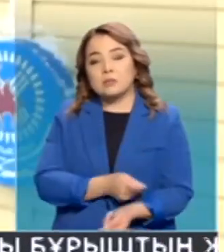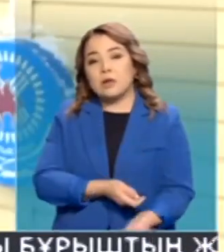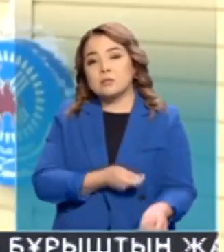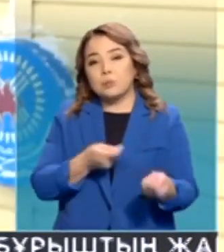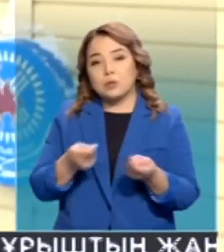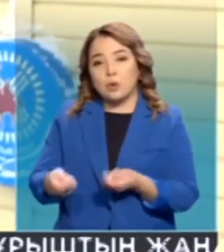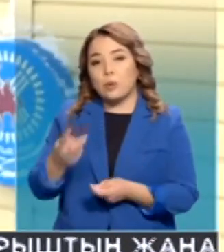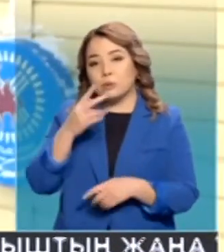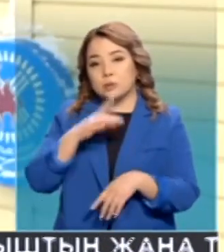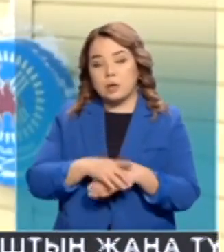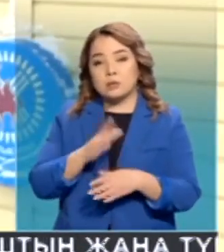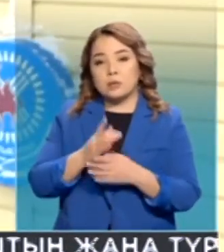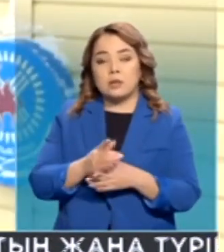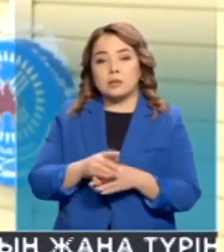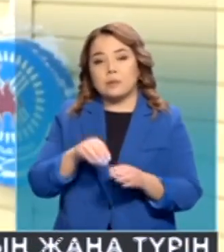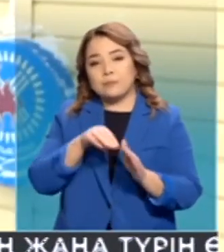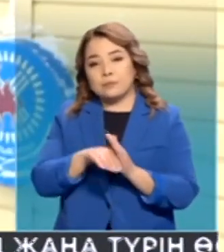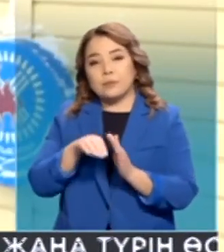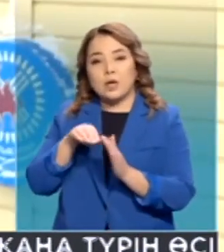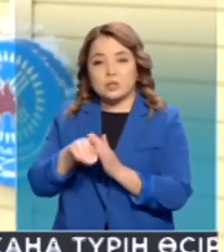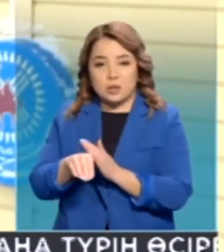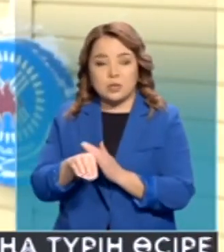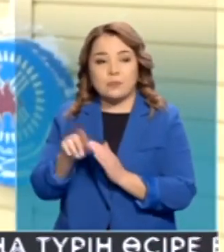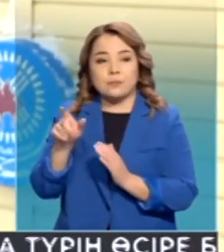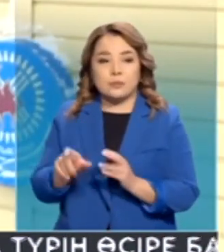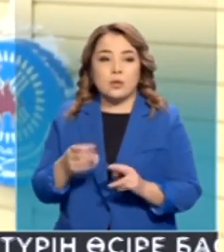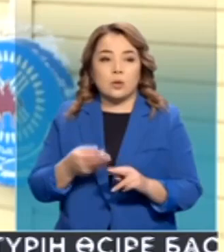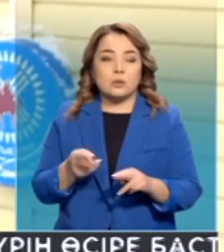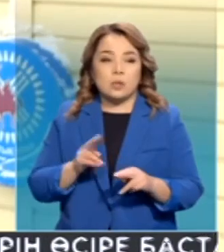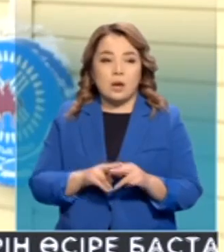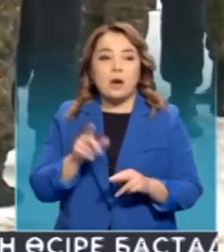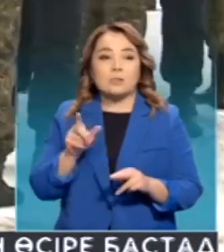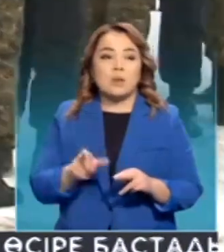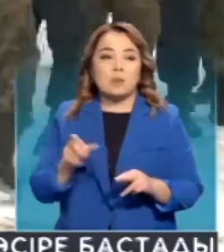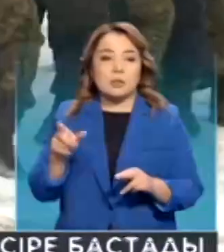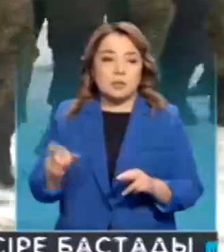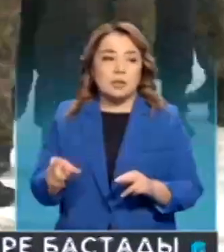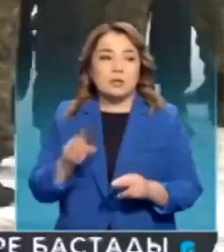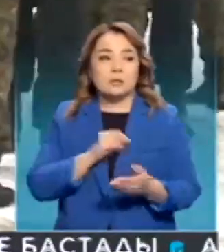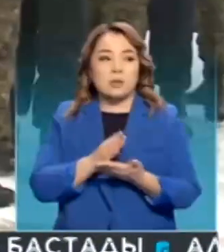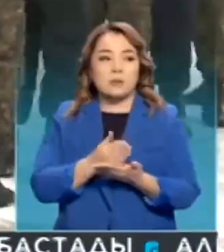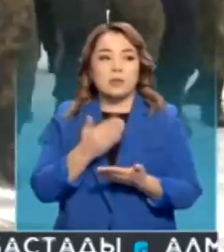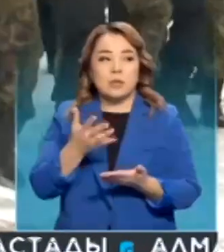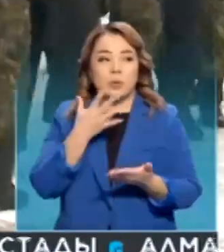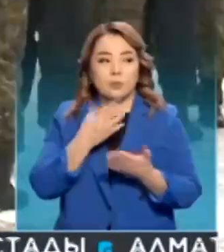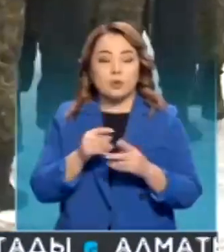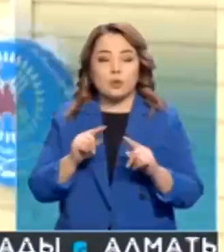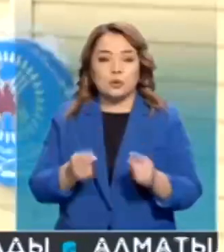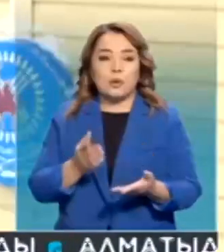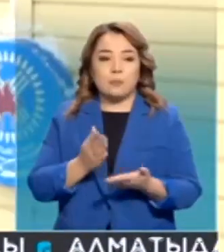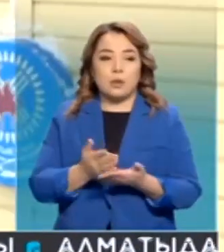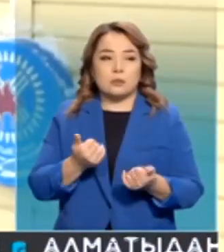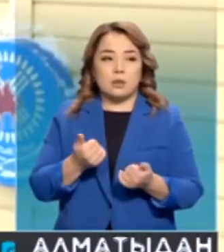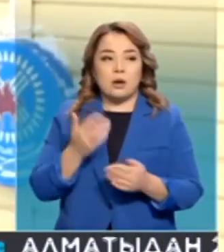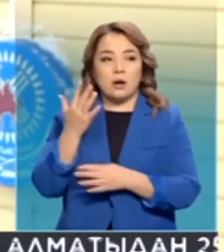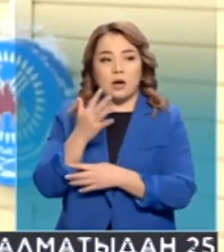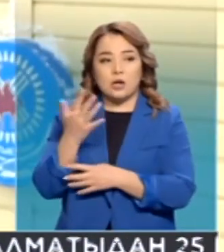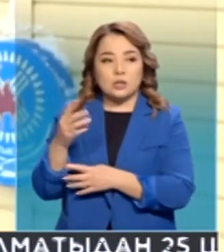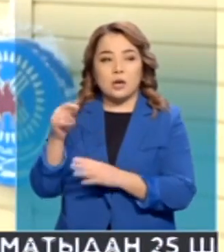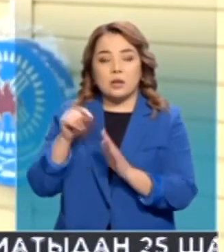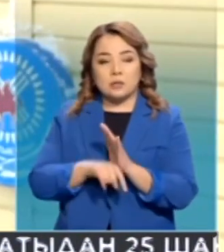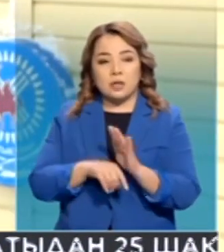тасымалдау кезінде манағы закладчик дейді. Сол закладчик манағы азаматты қызмет атқару барысында ұстап алды. Ағаштардың арасында